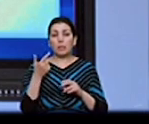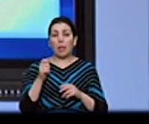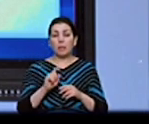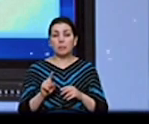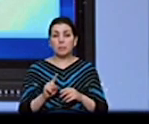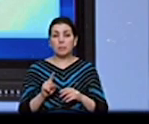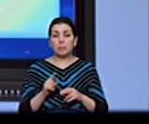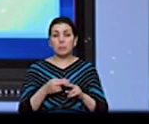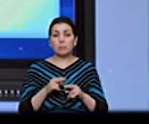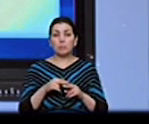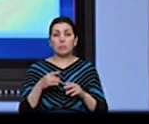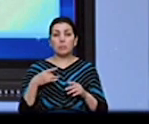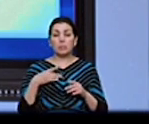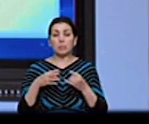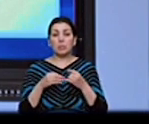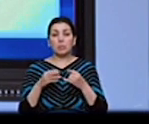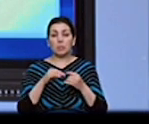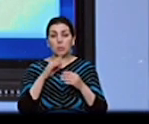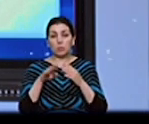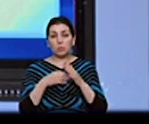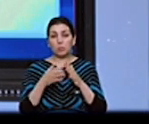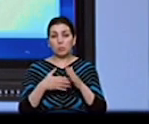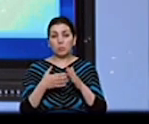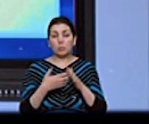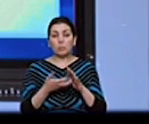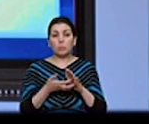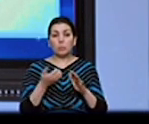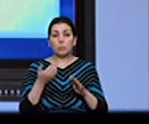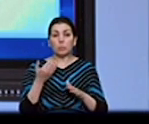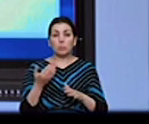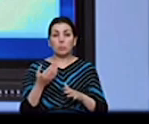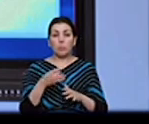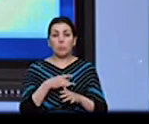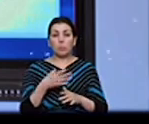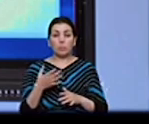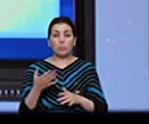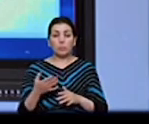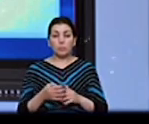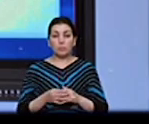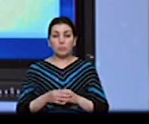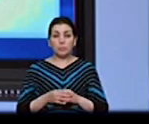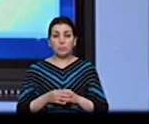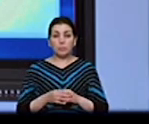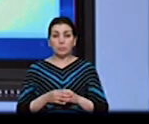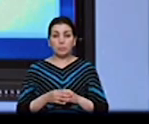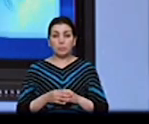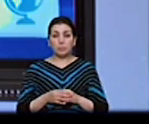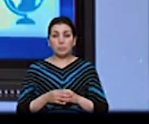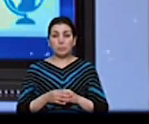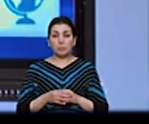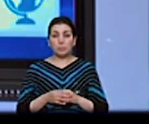kabi yer ostidan qazib olinadigan tabiiy boyliklardir.